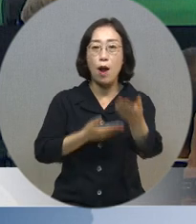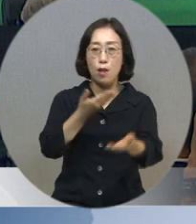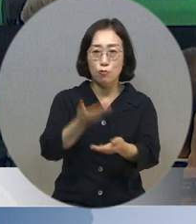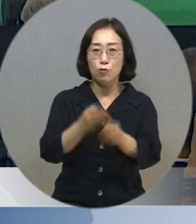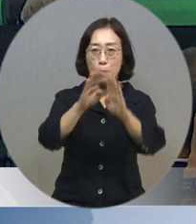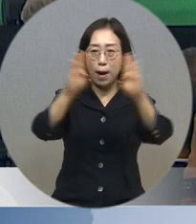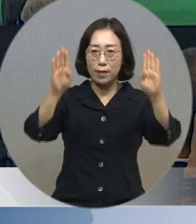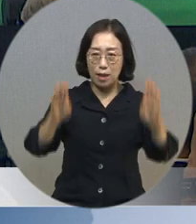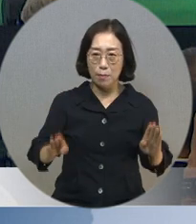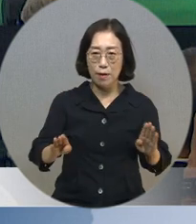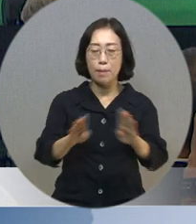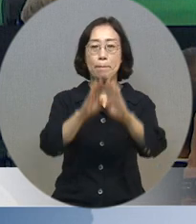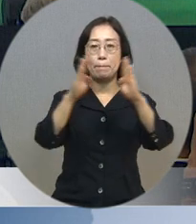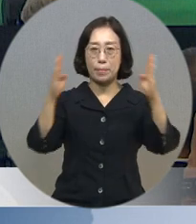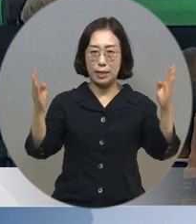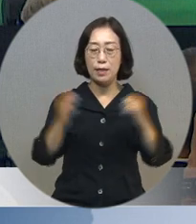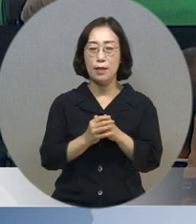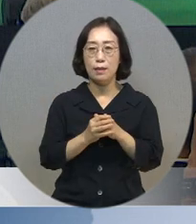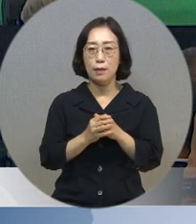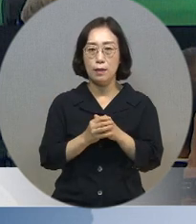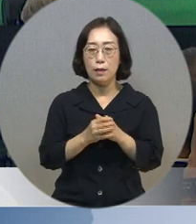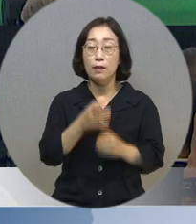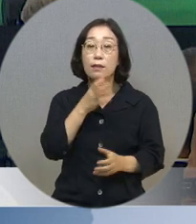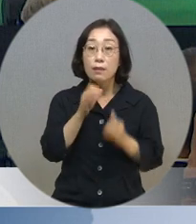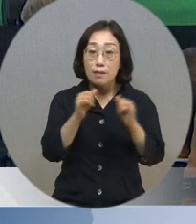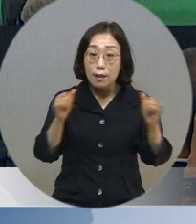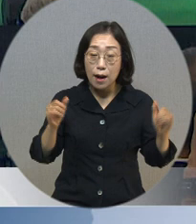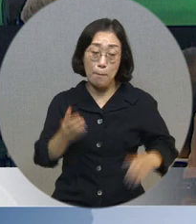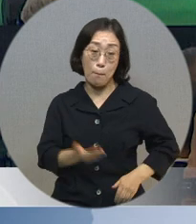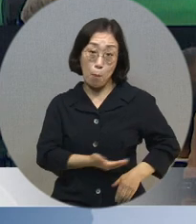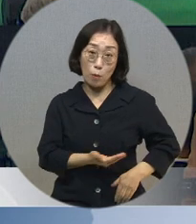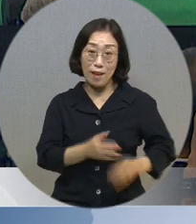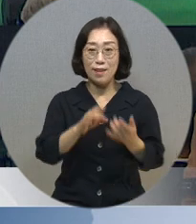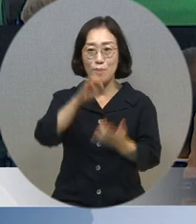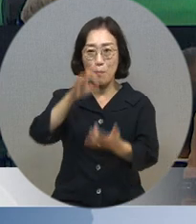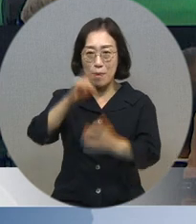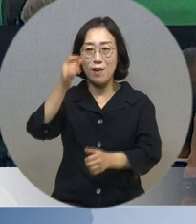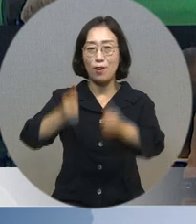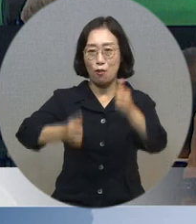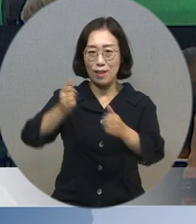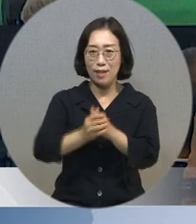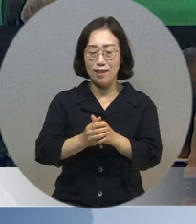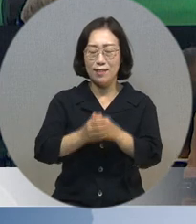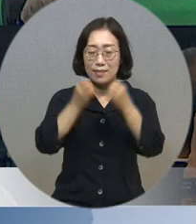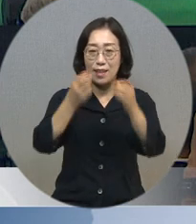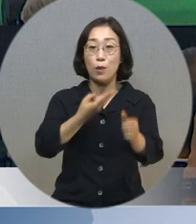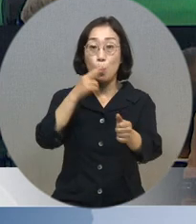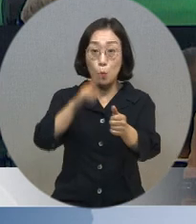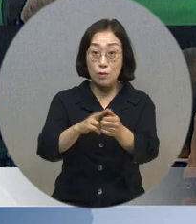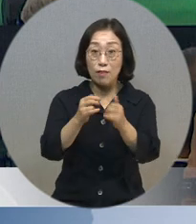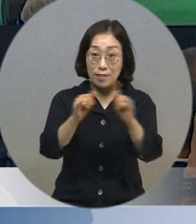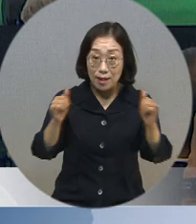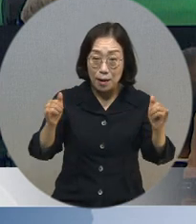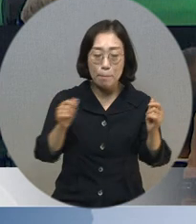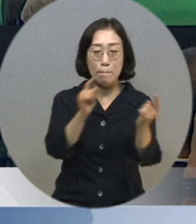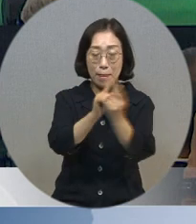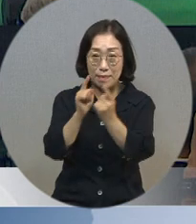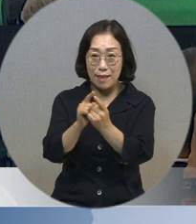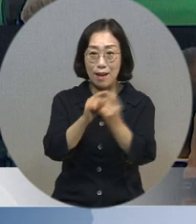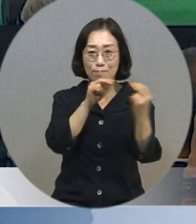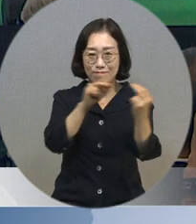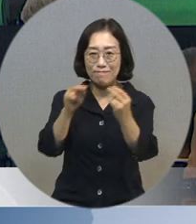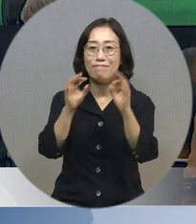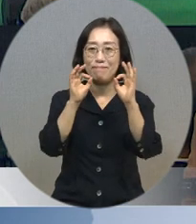박람회가 열렸습니다. 특히 시니어 모델 선발대회도 이어지며 새로운 도전에 나선 이들도 만나볼 수